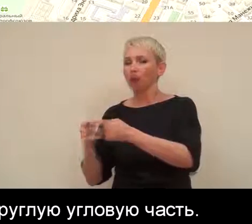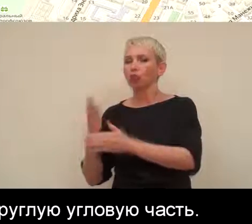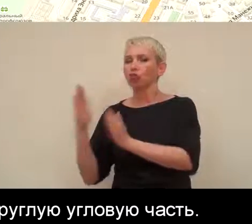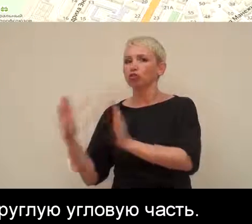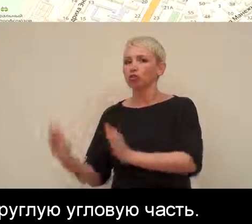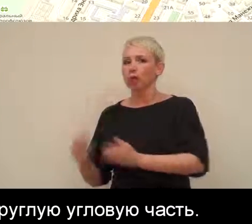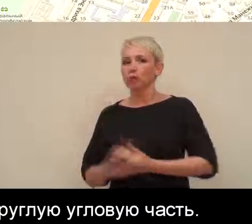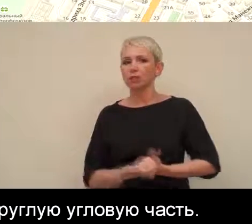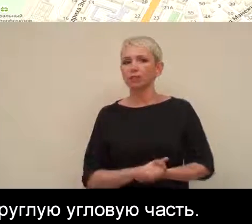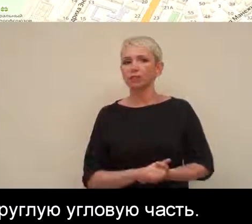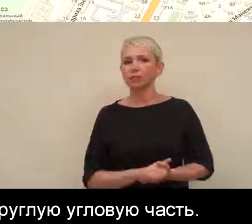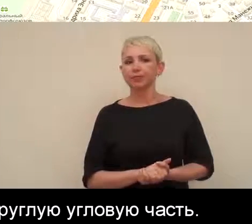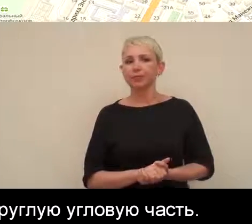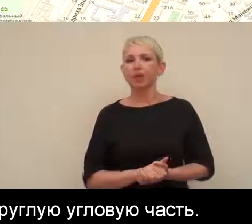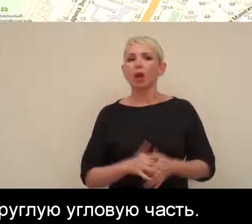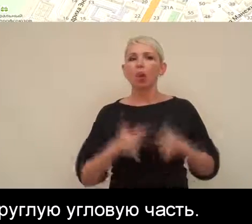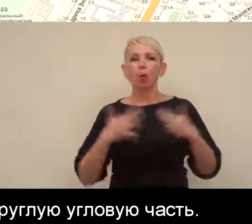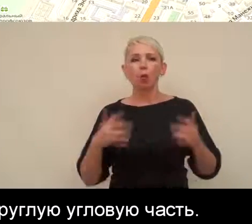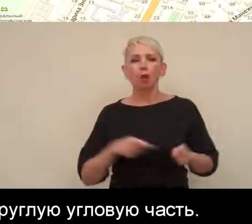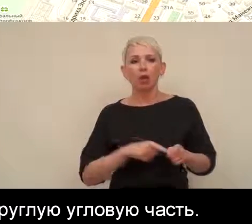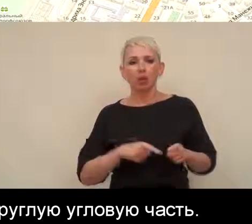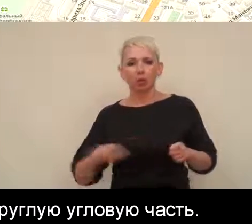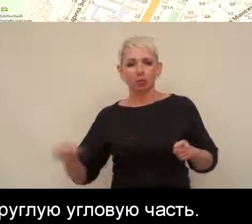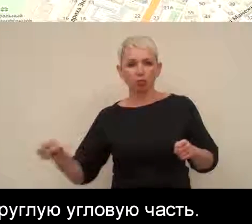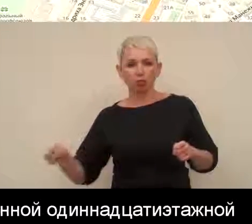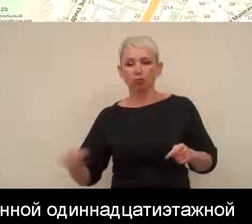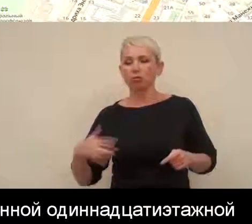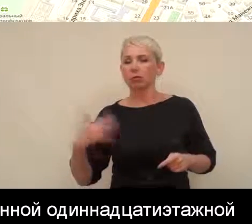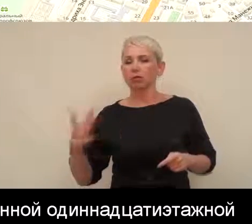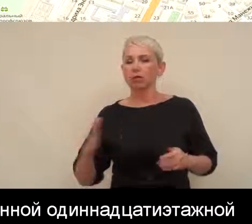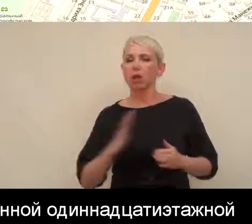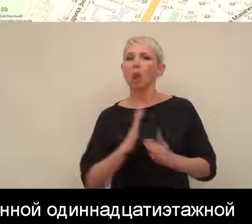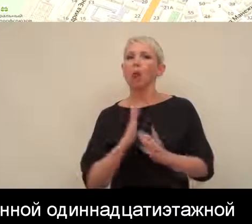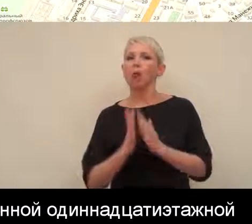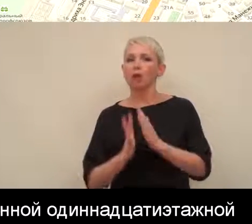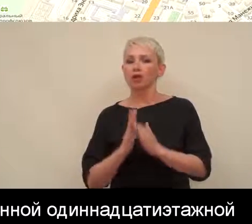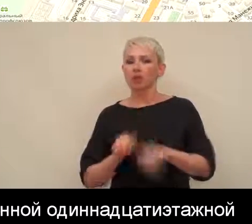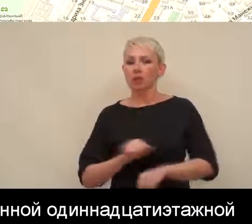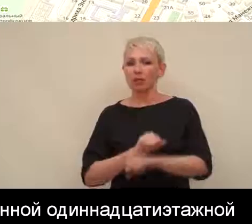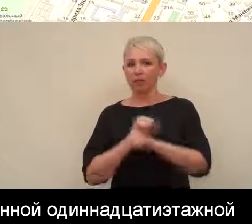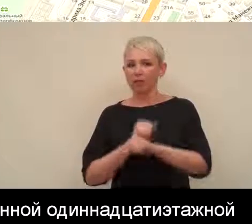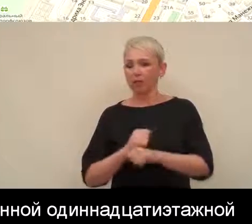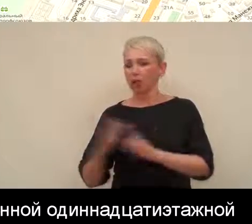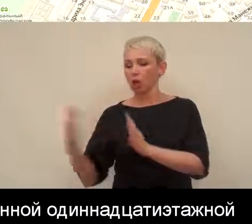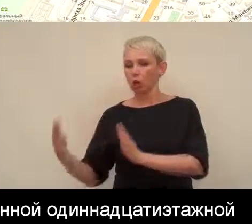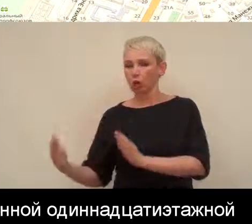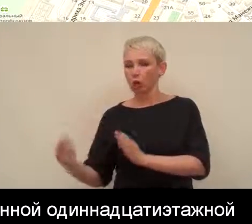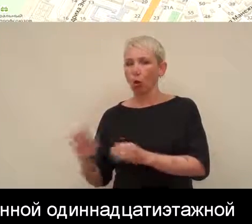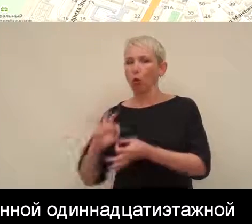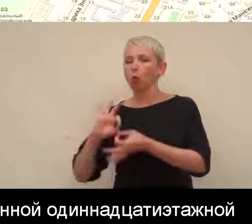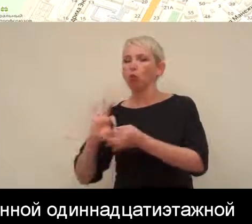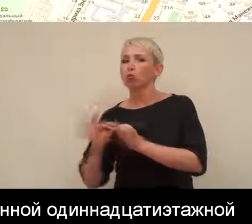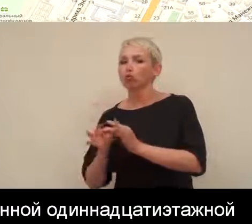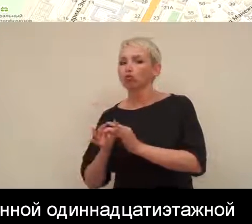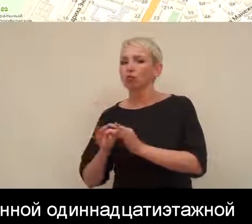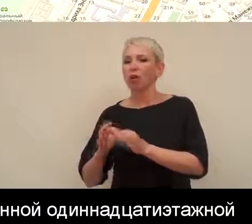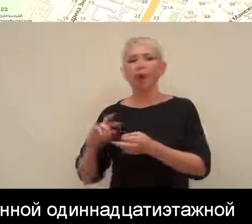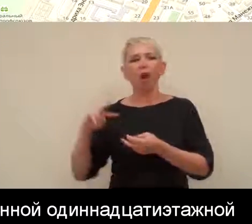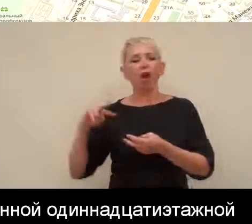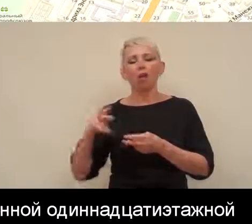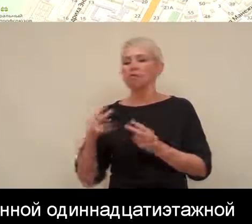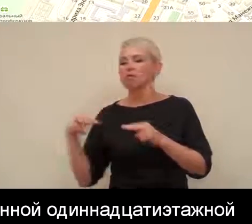Более протяженное со стороны проспекта крыло усложнено ассимметрично расположенной 11